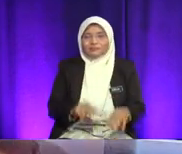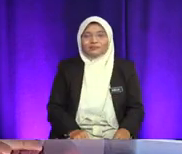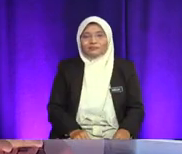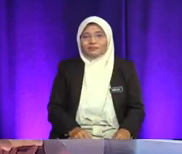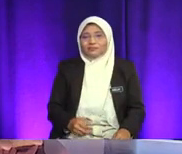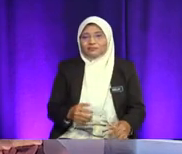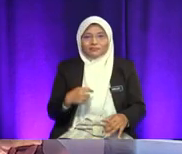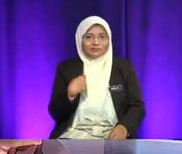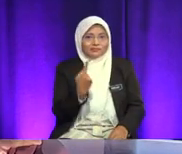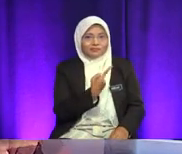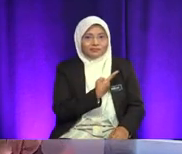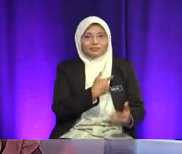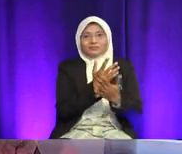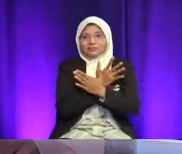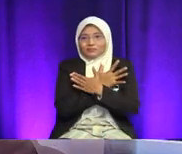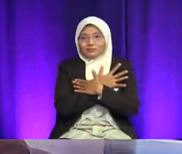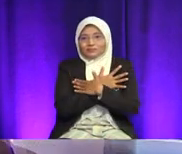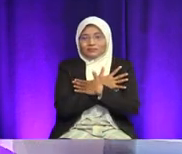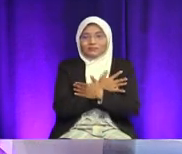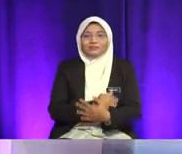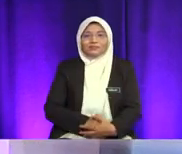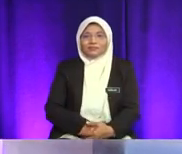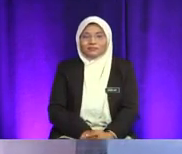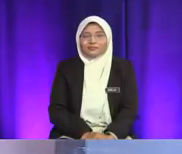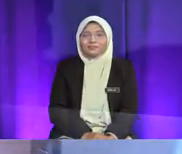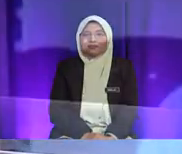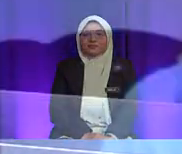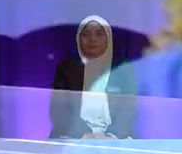Kembali lagi bersama kami di titik titik